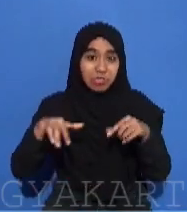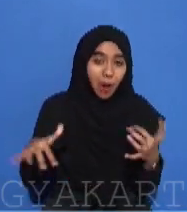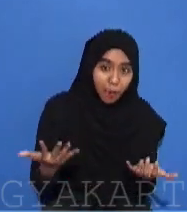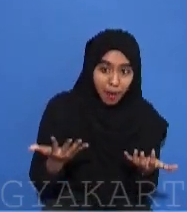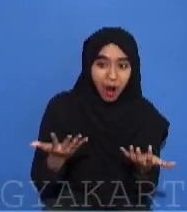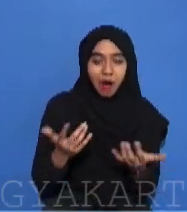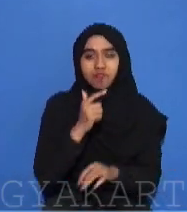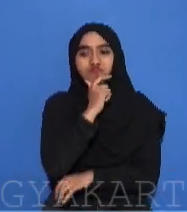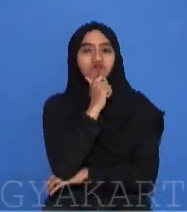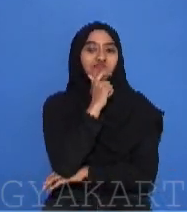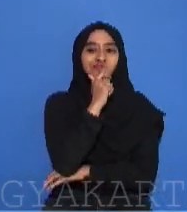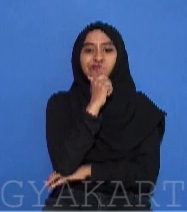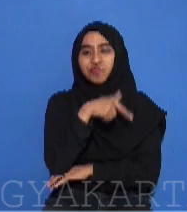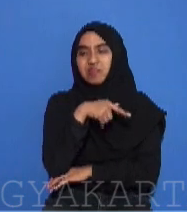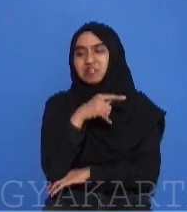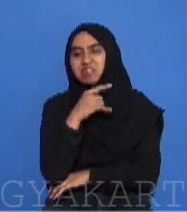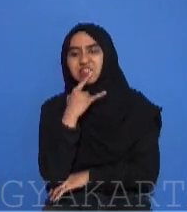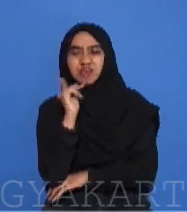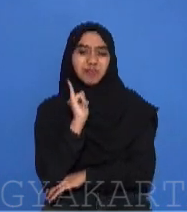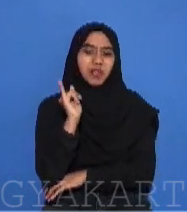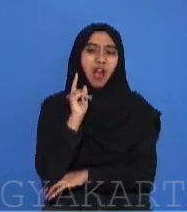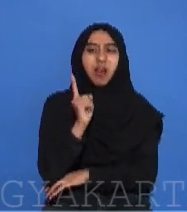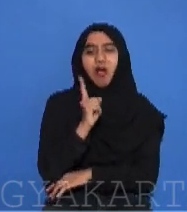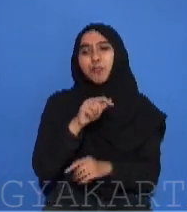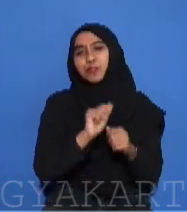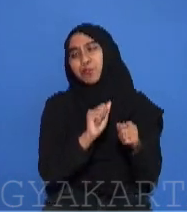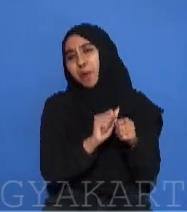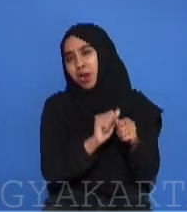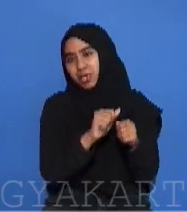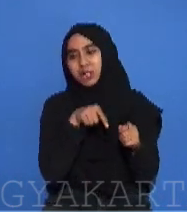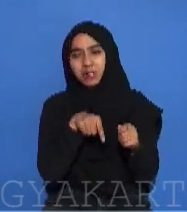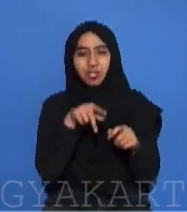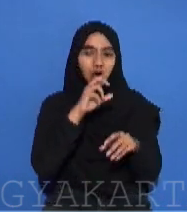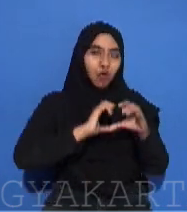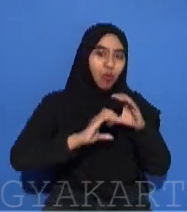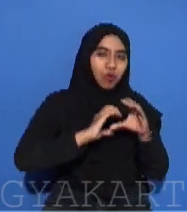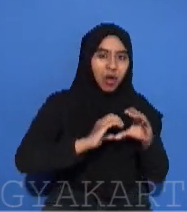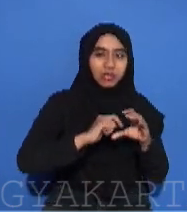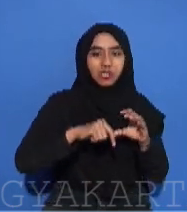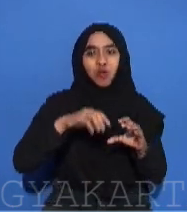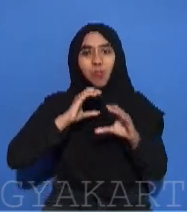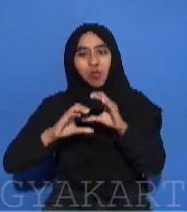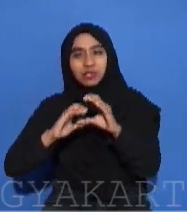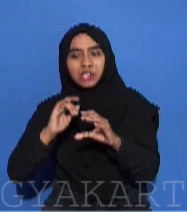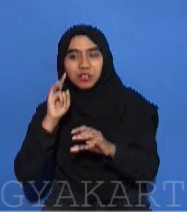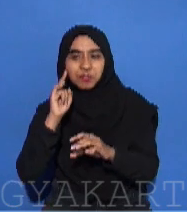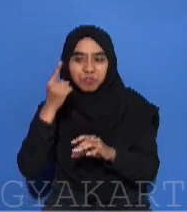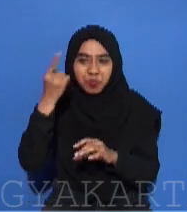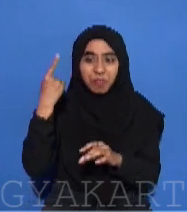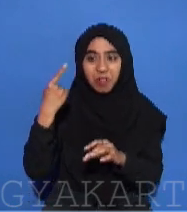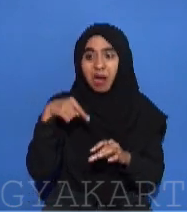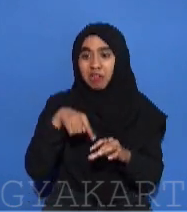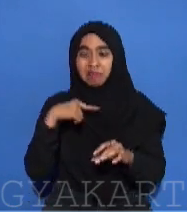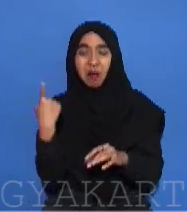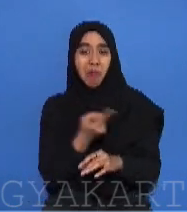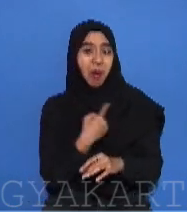ada ada perbaikan komunikasi ya Mbak antara kamu apa antara komunikasi antara pemerintah dengan kami